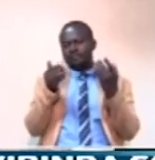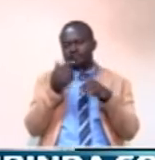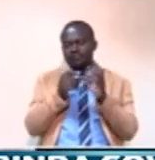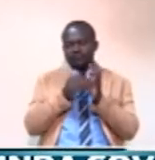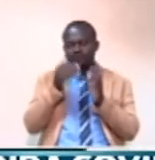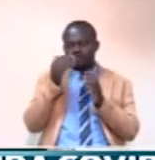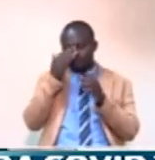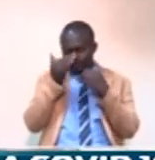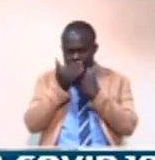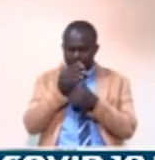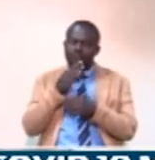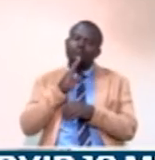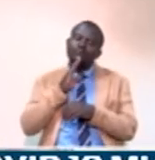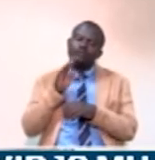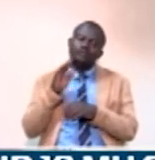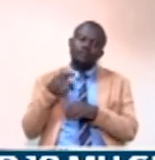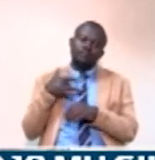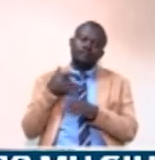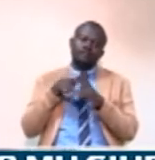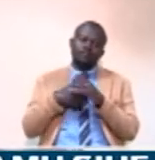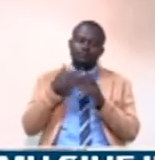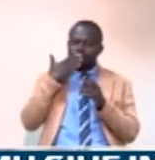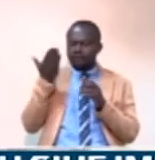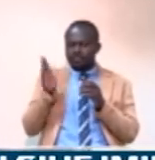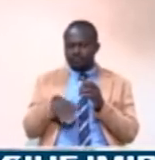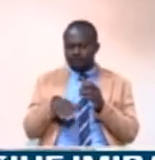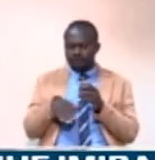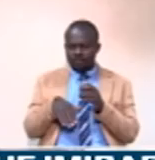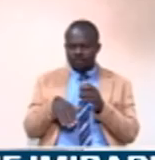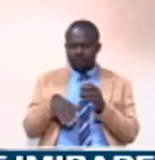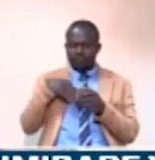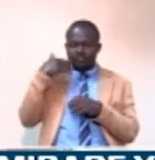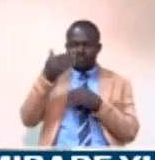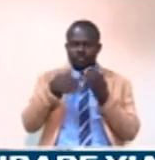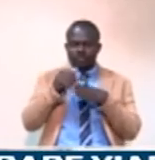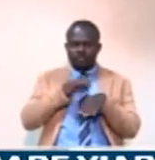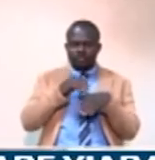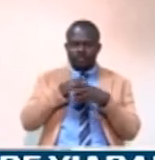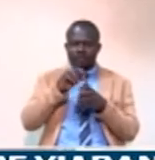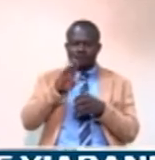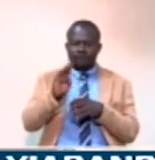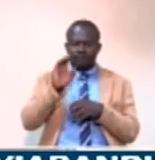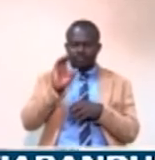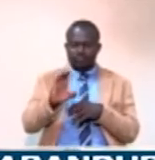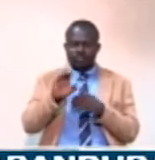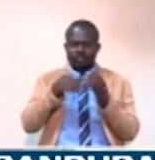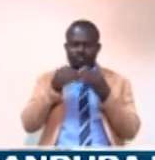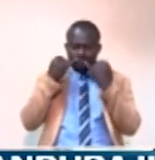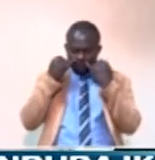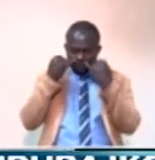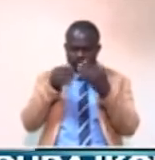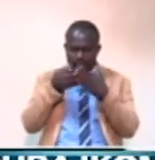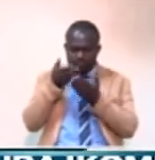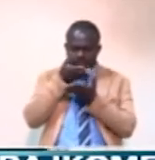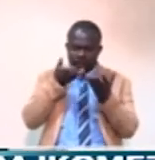ku cyumweru numva ntangiye kumera nabi, nuko mpamagara kuri RBC kugera ko baza bakasesinga